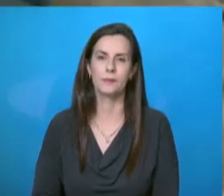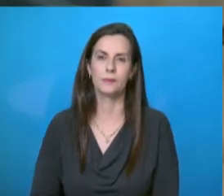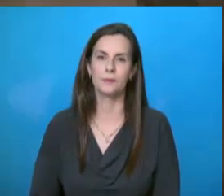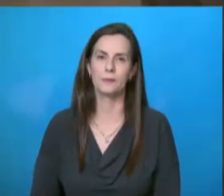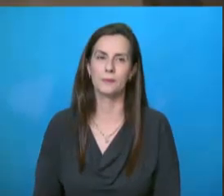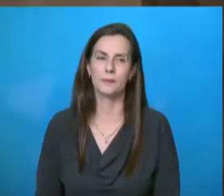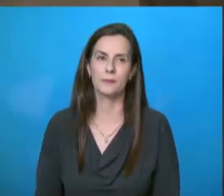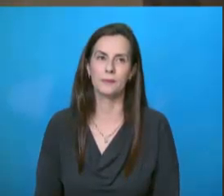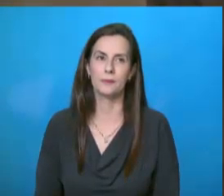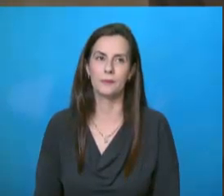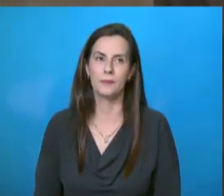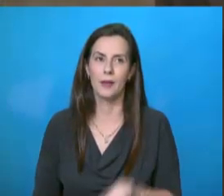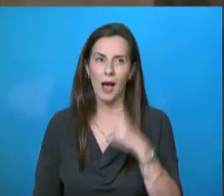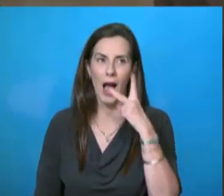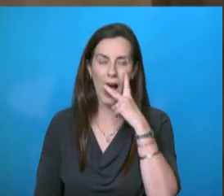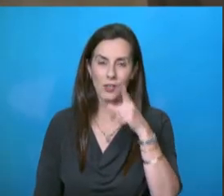אל